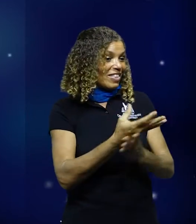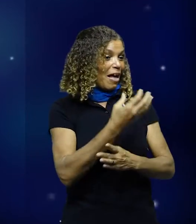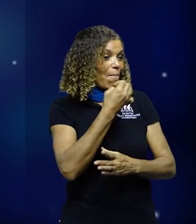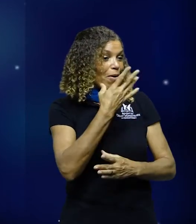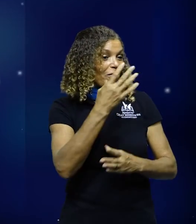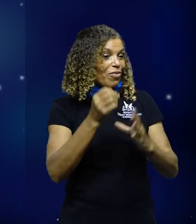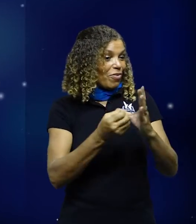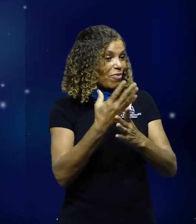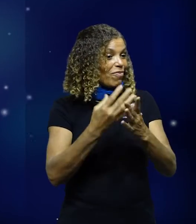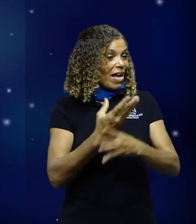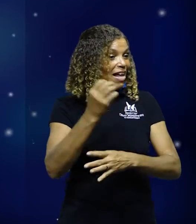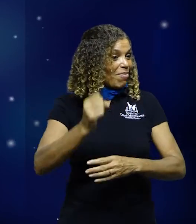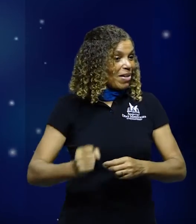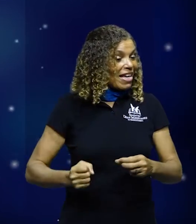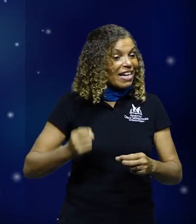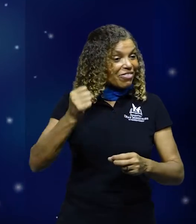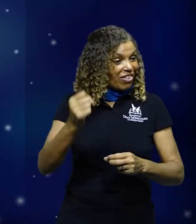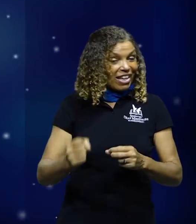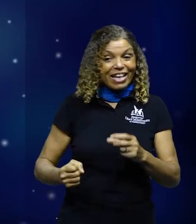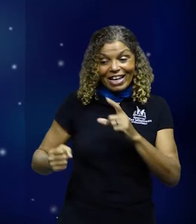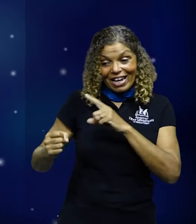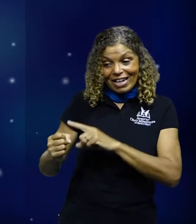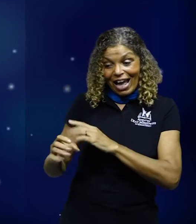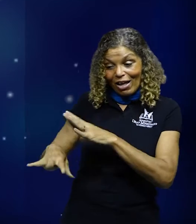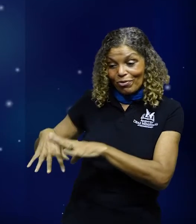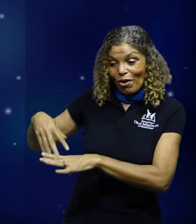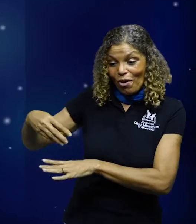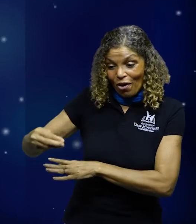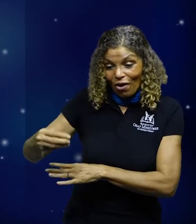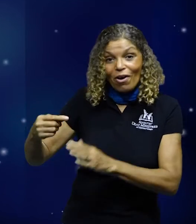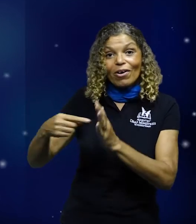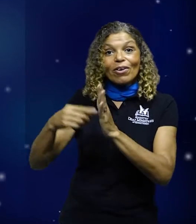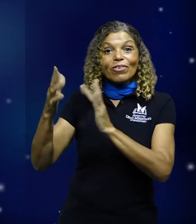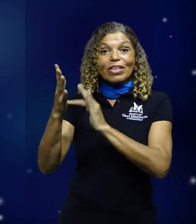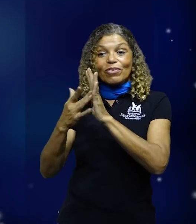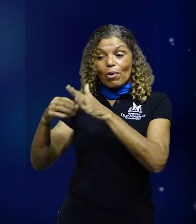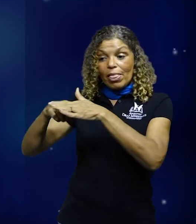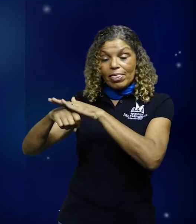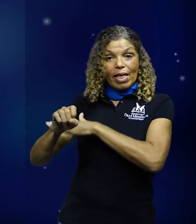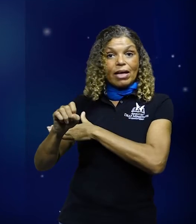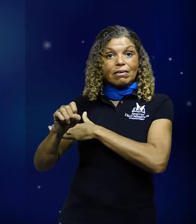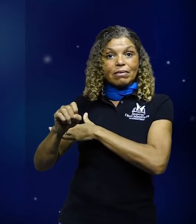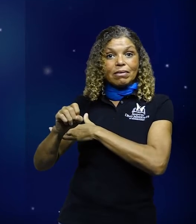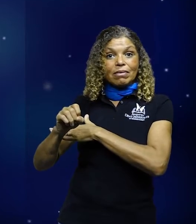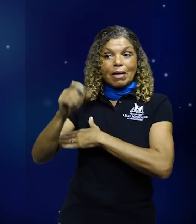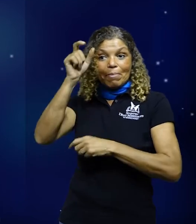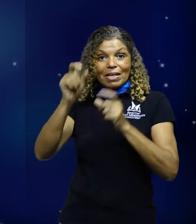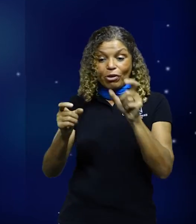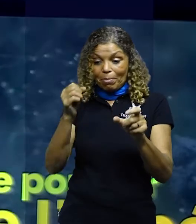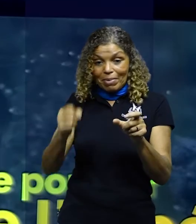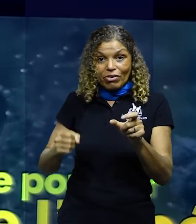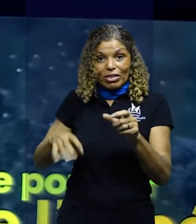bonne nouvelle aux bergers qui étaient en train de faire paître leur troupeau dehors le jour de la naissance de